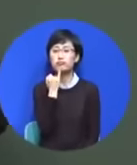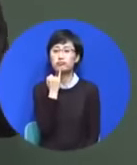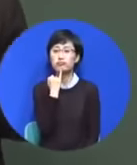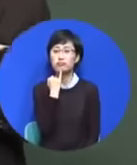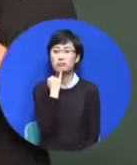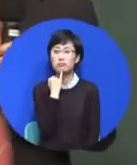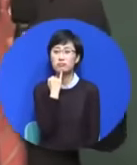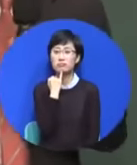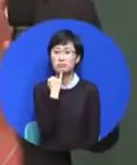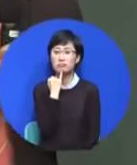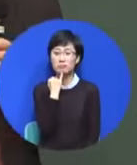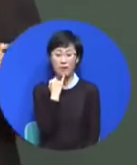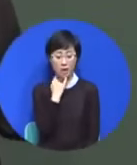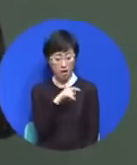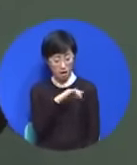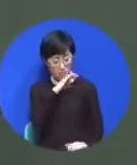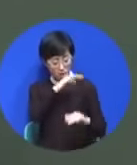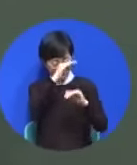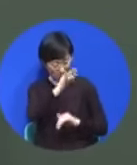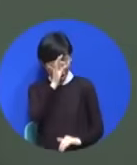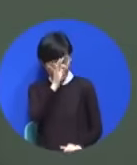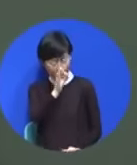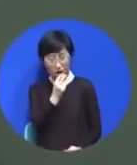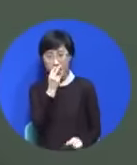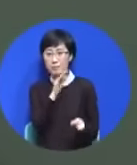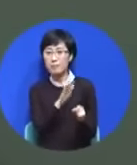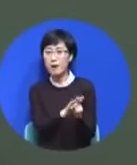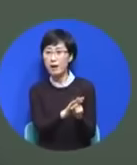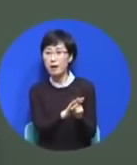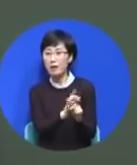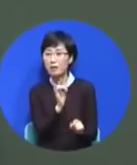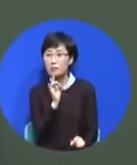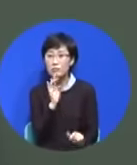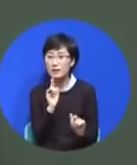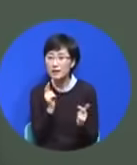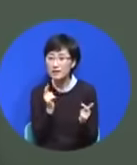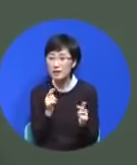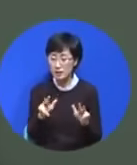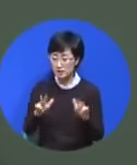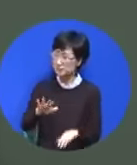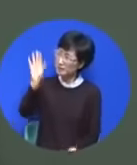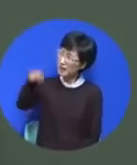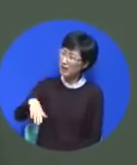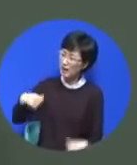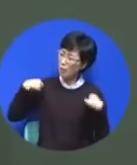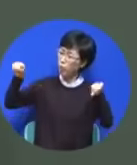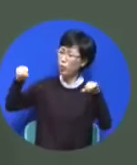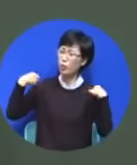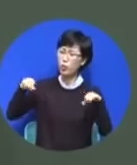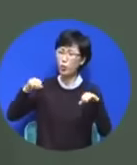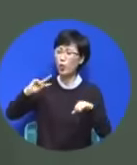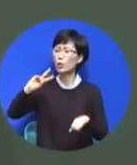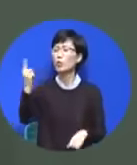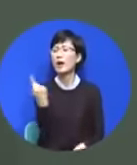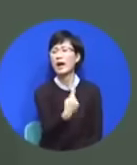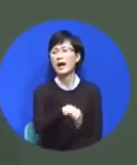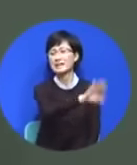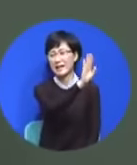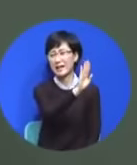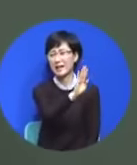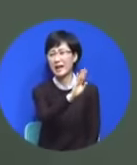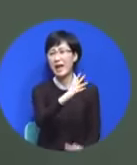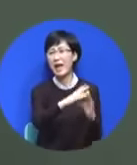않냐 말도 안되는 소를 합니다 그 정도가 아닙니다 지금이라도 돌아가